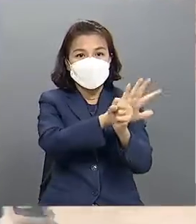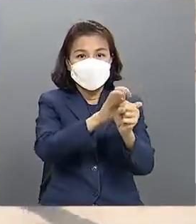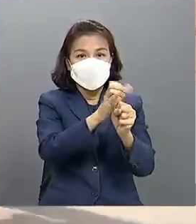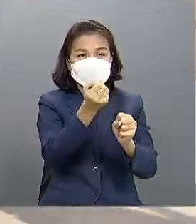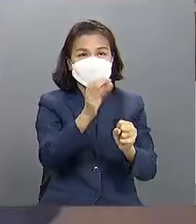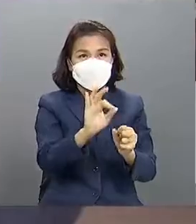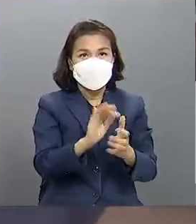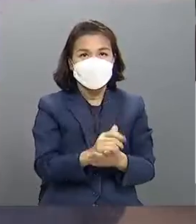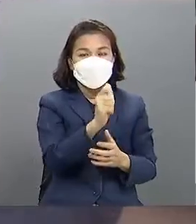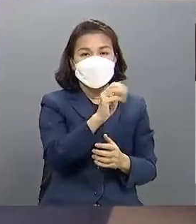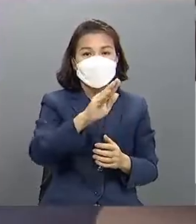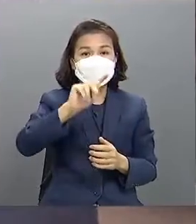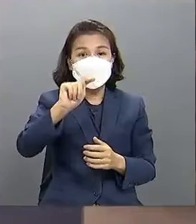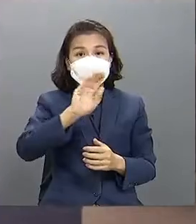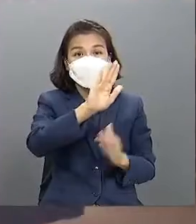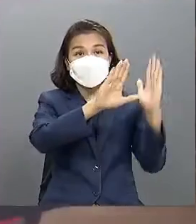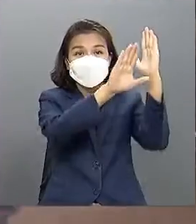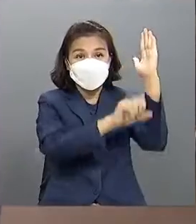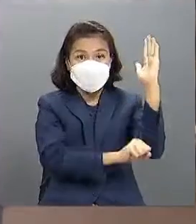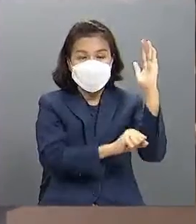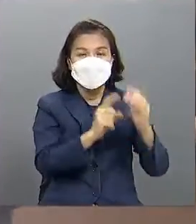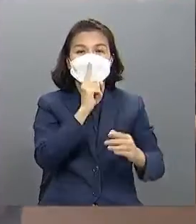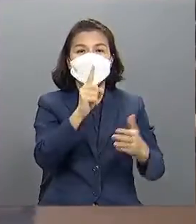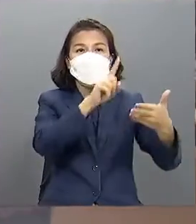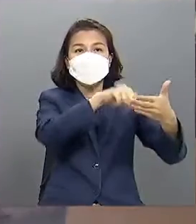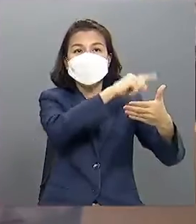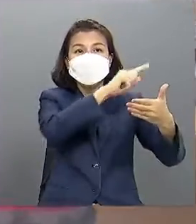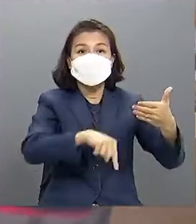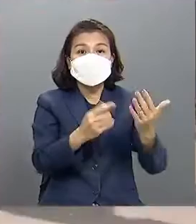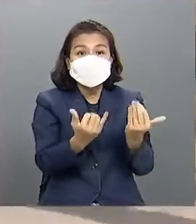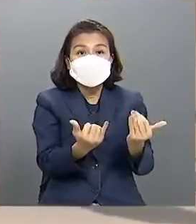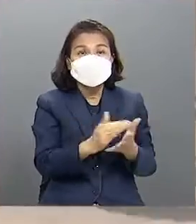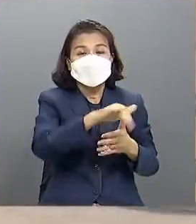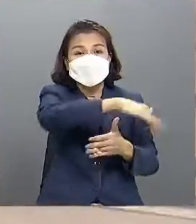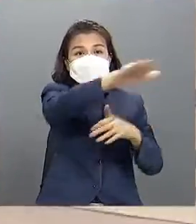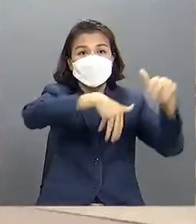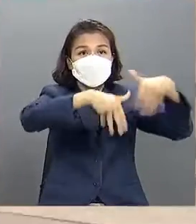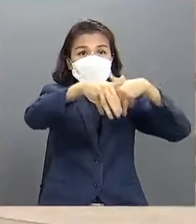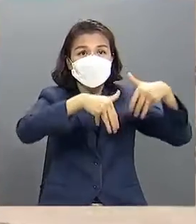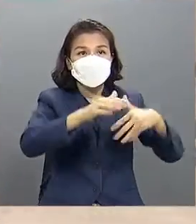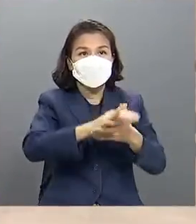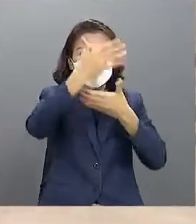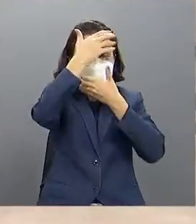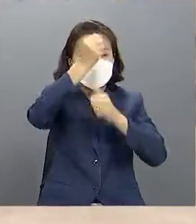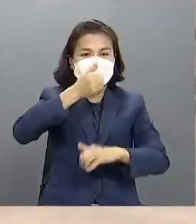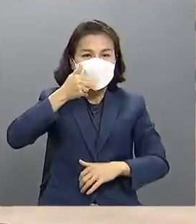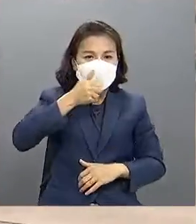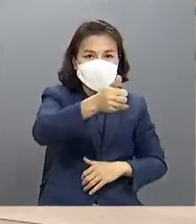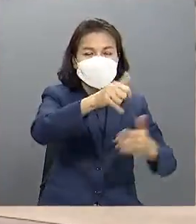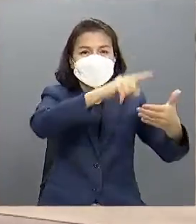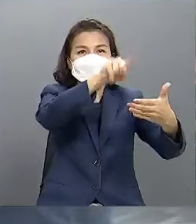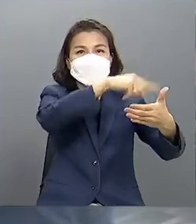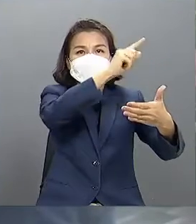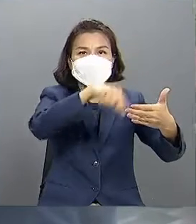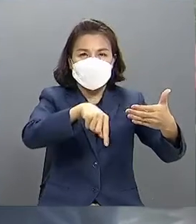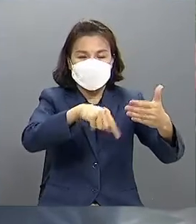สงขลาเองประเมินว่าการเลือกตั้งอบตในครั้งนี้ประชาชนจะมีความตื่นตัวออกไปใช้สิทธิ์เลือกตั้งไม่น้อยกว่าการเลือกตั้งท้อง